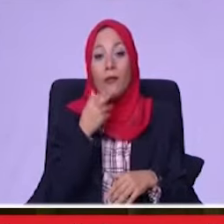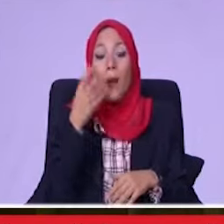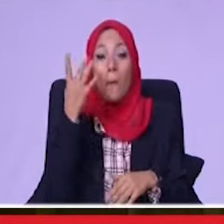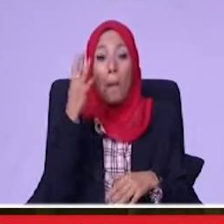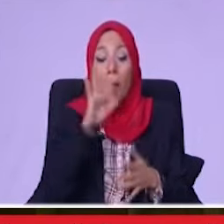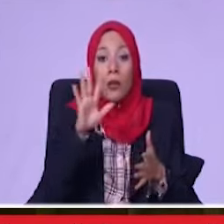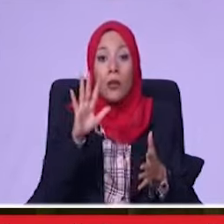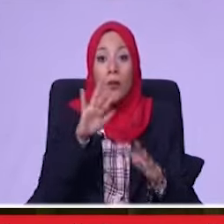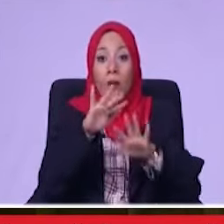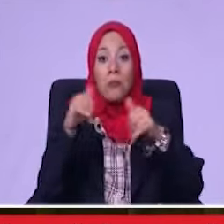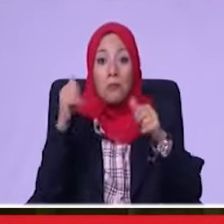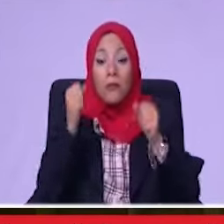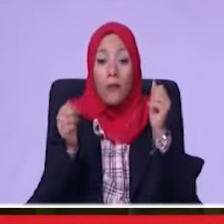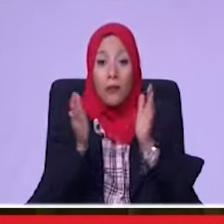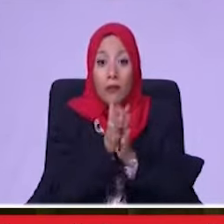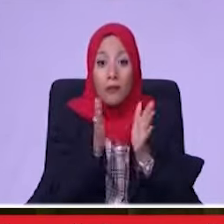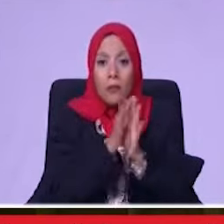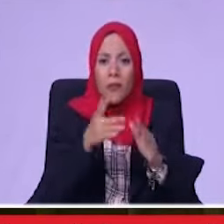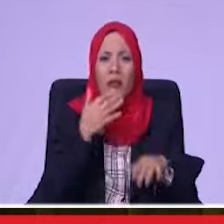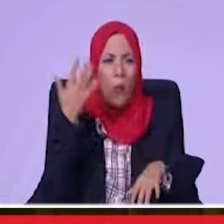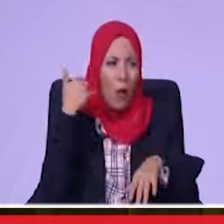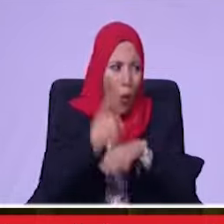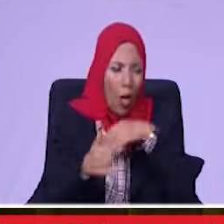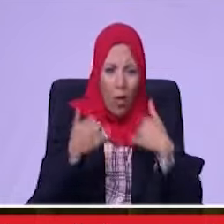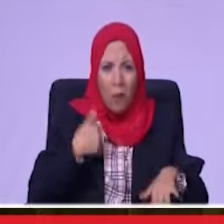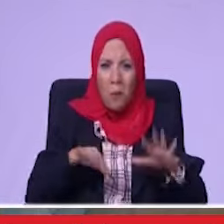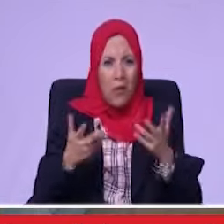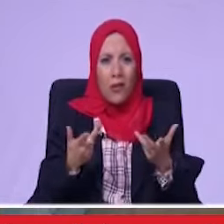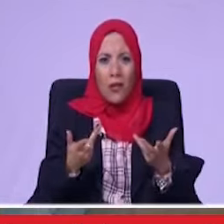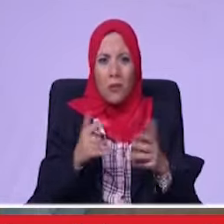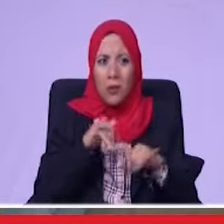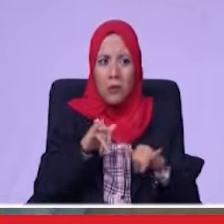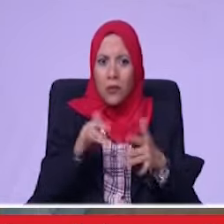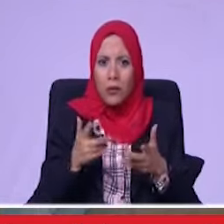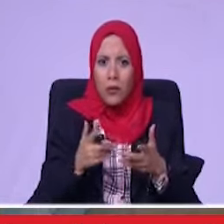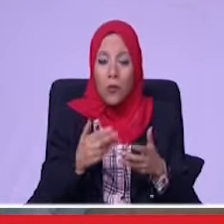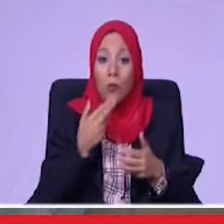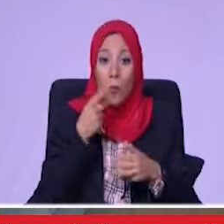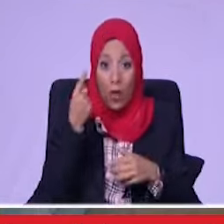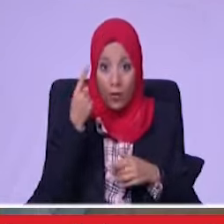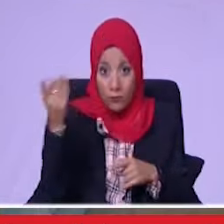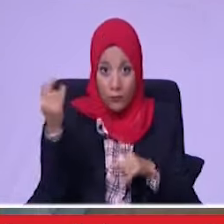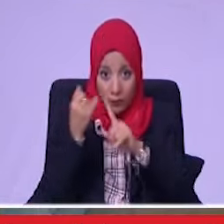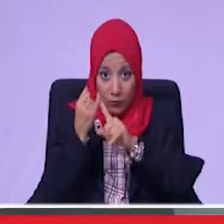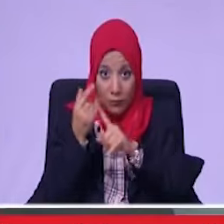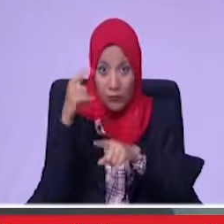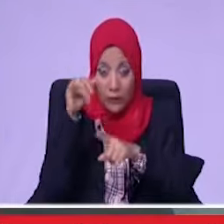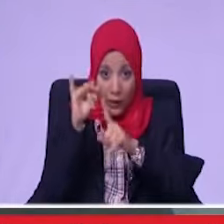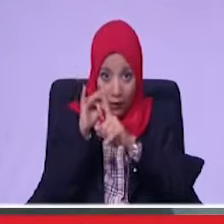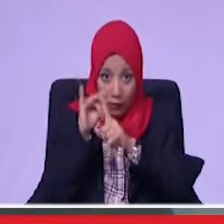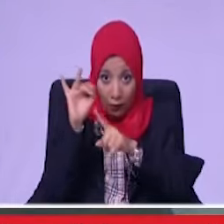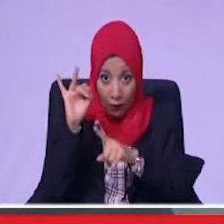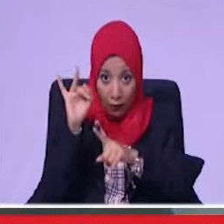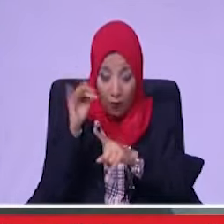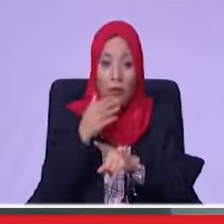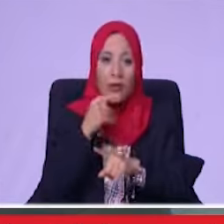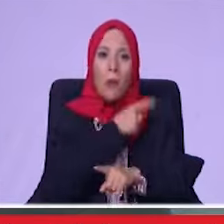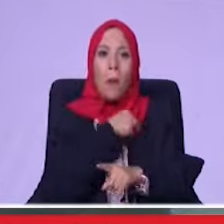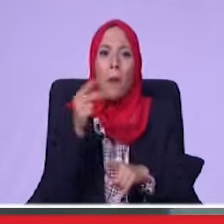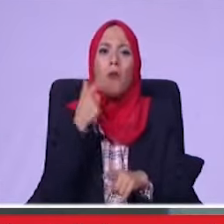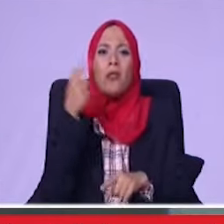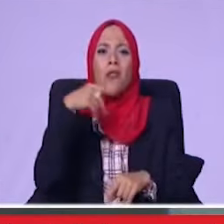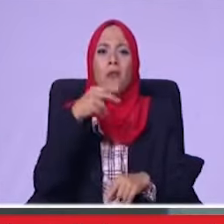الحادث مين منهم اصيب؟ الاصيب طبعا كان عبد الرحيم وعبد الكريم